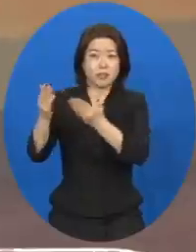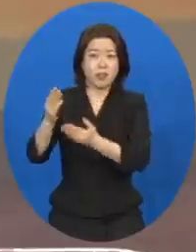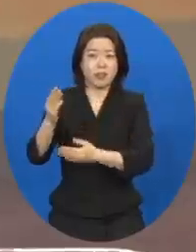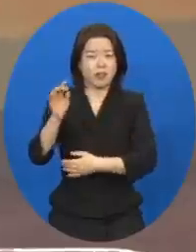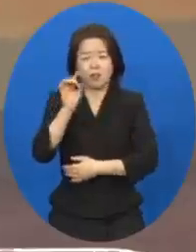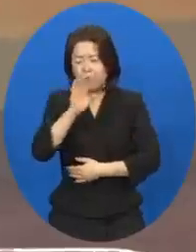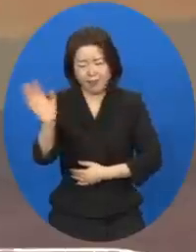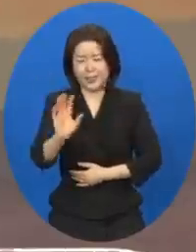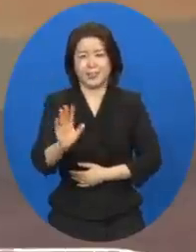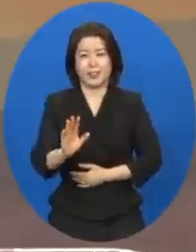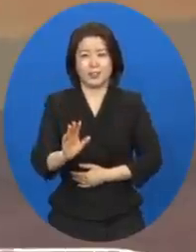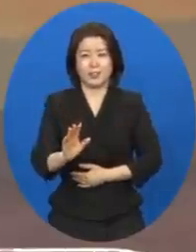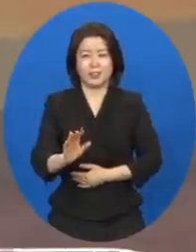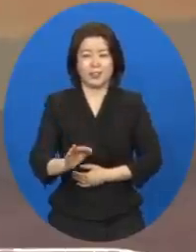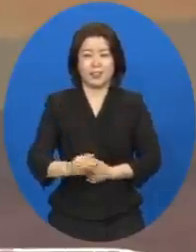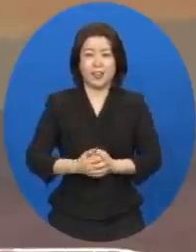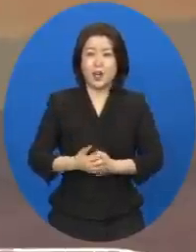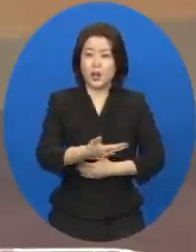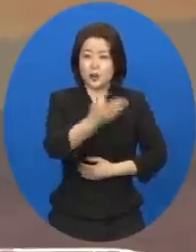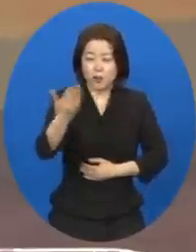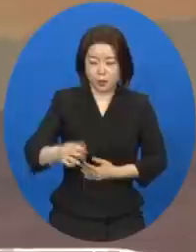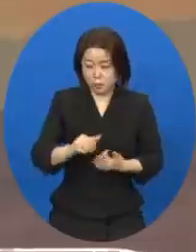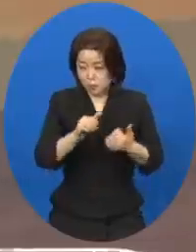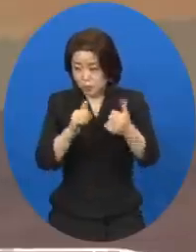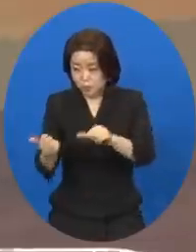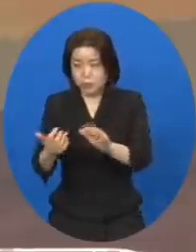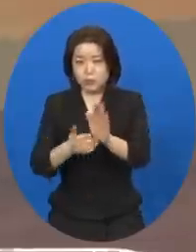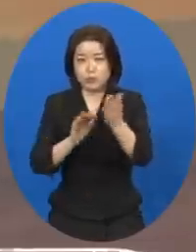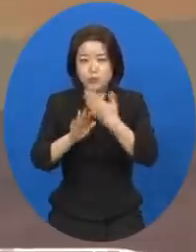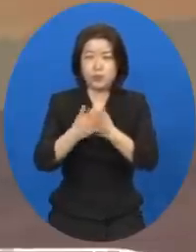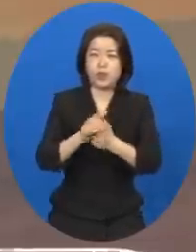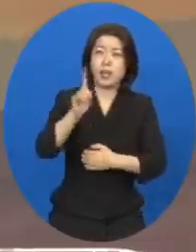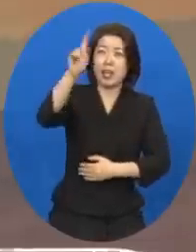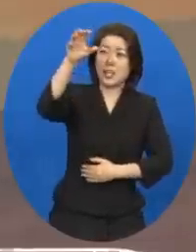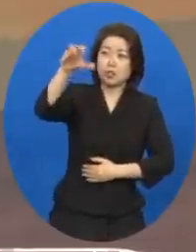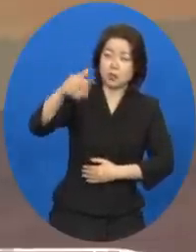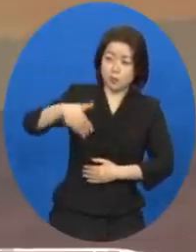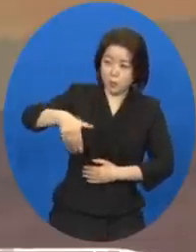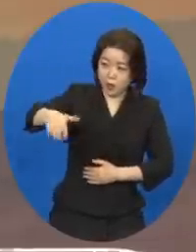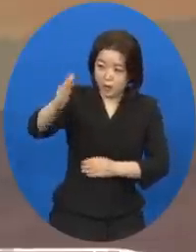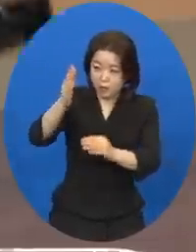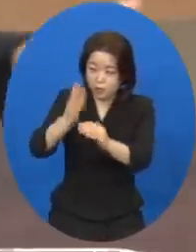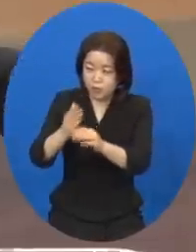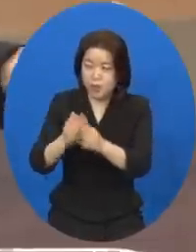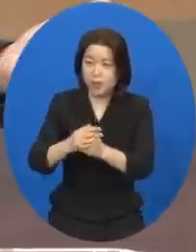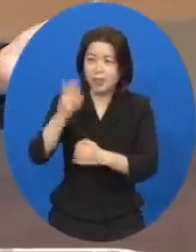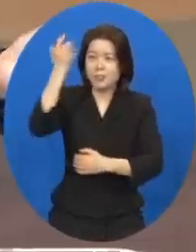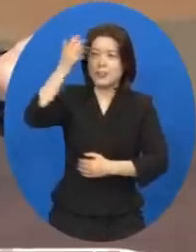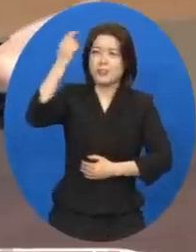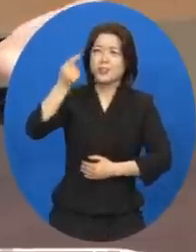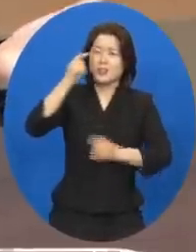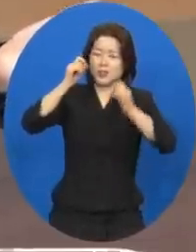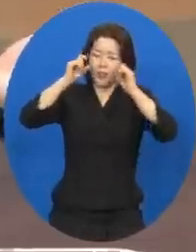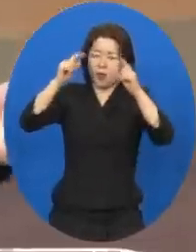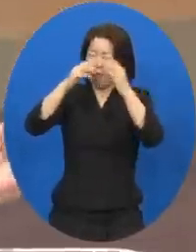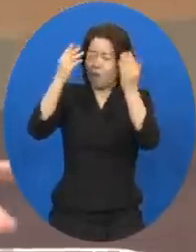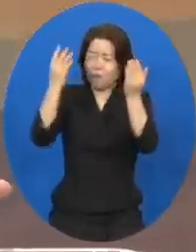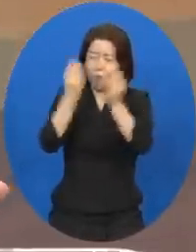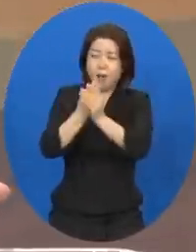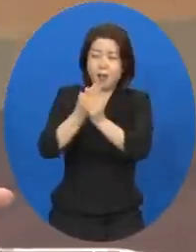없어요. 여러분이 죽고 천국으로 가네. 그때는 영적인 눈이 완전히 열려서 다